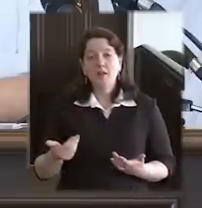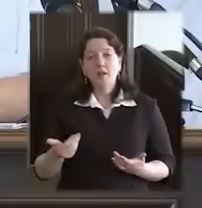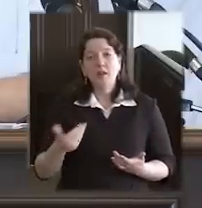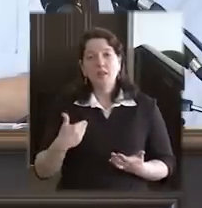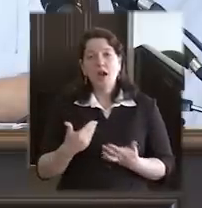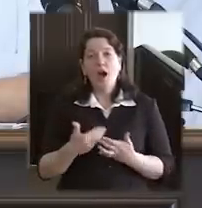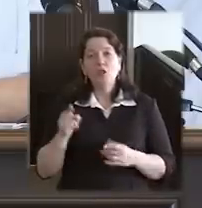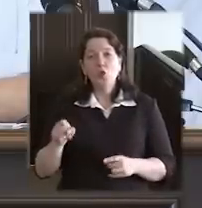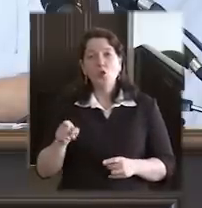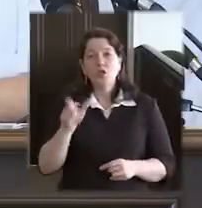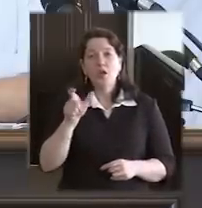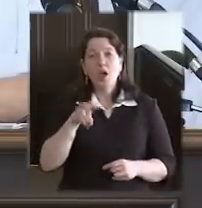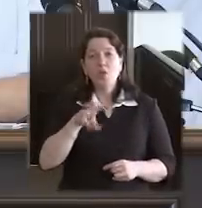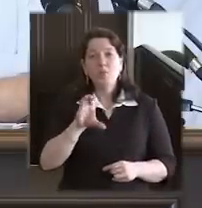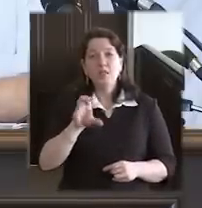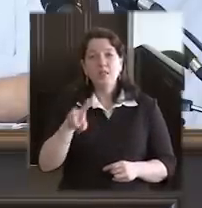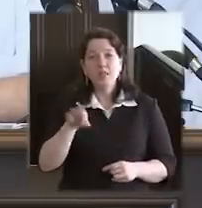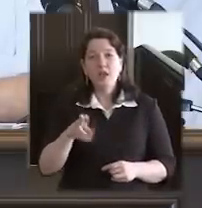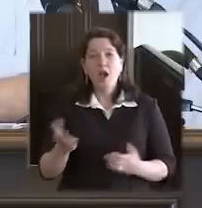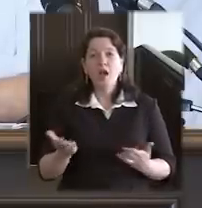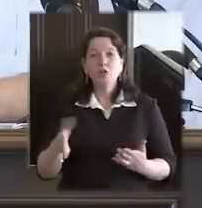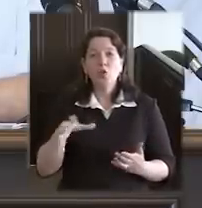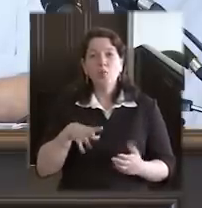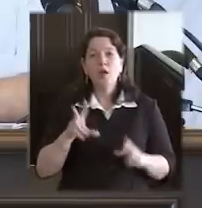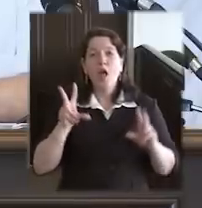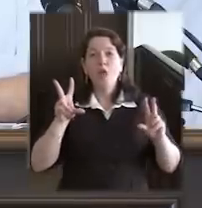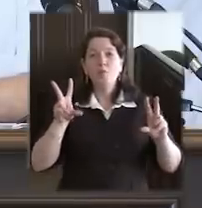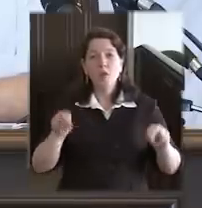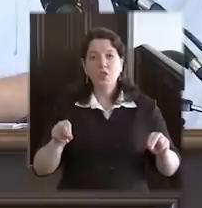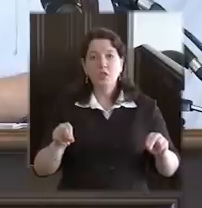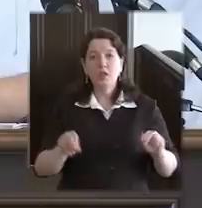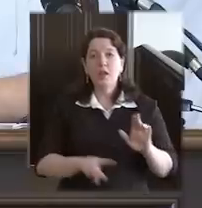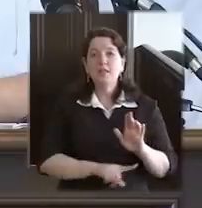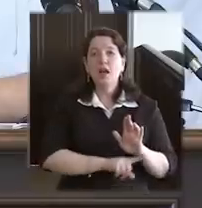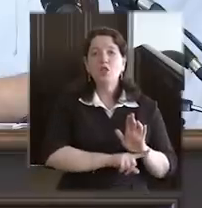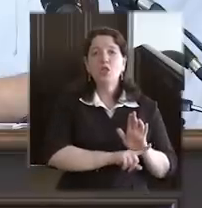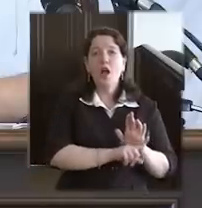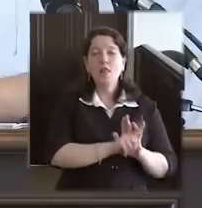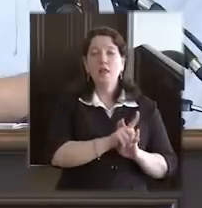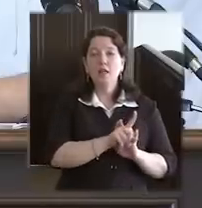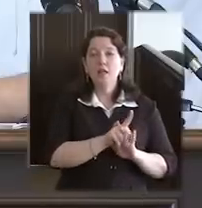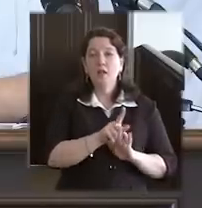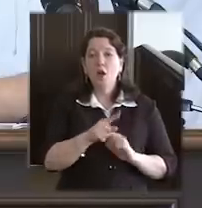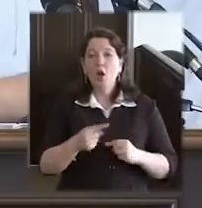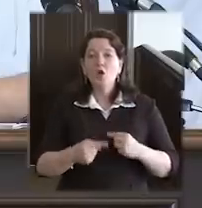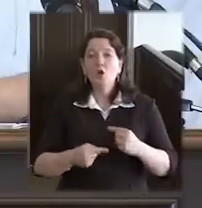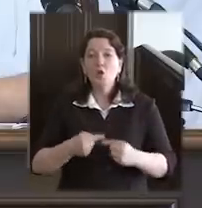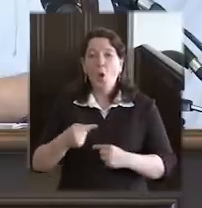тот Мессия, который был обещан изначало человеческому роду. И вдруг